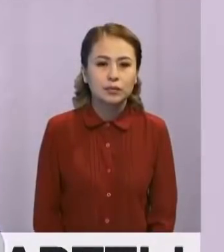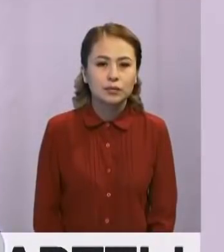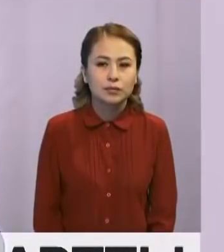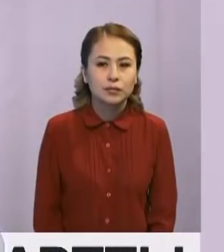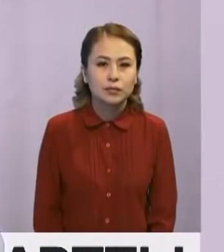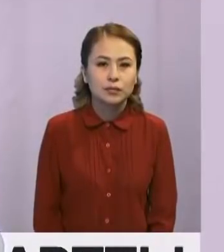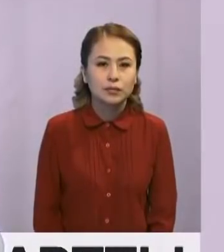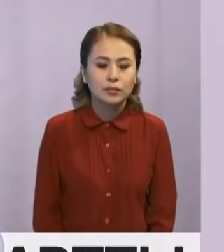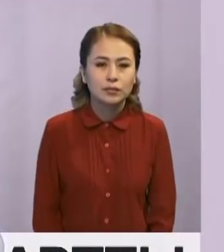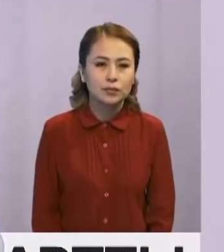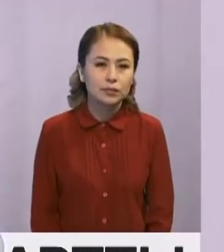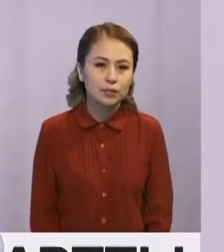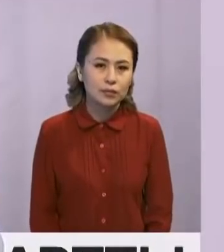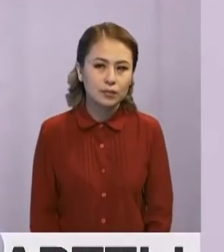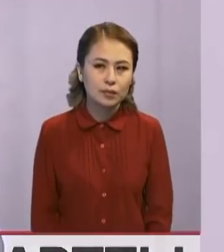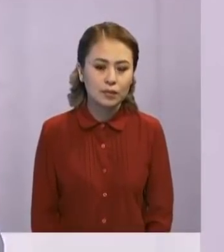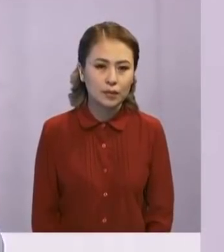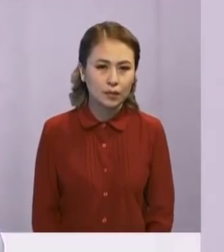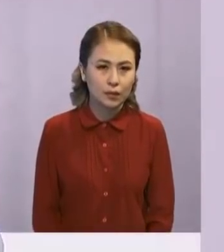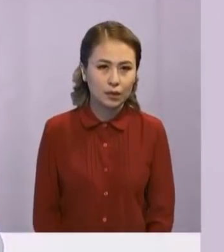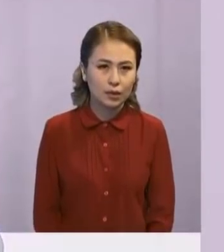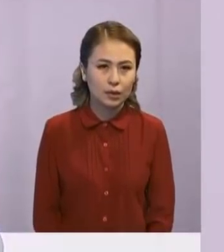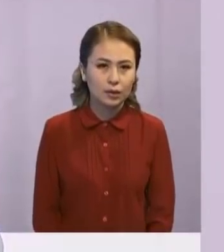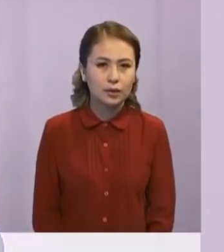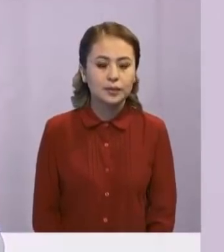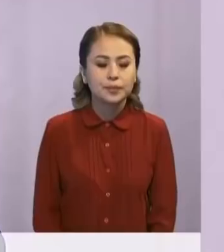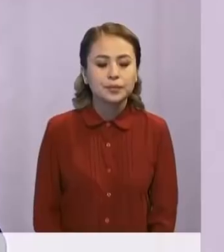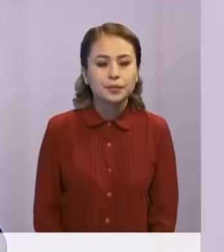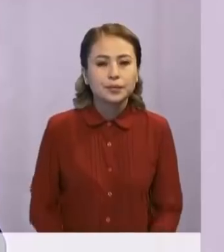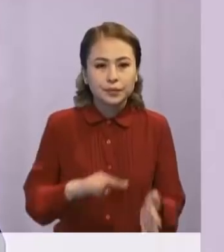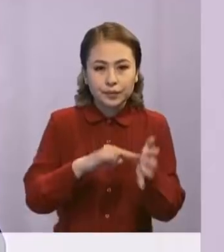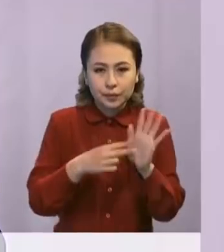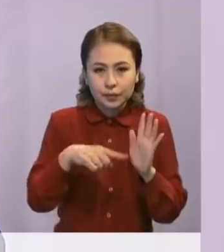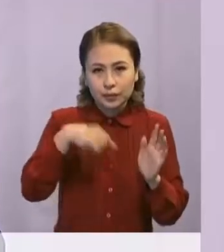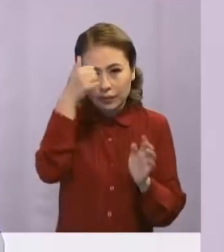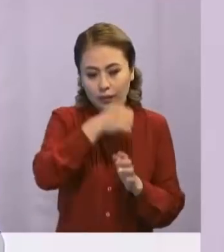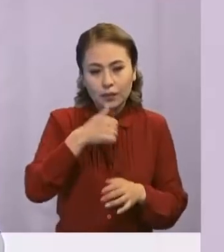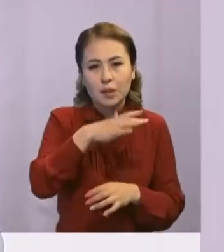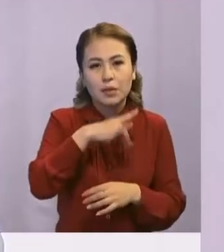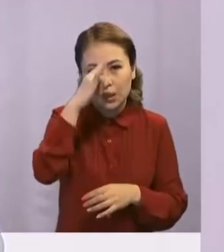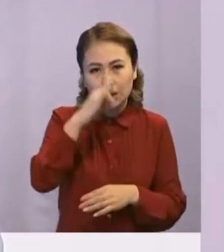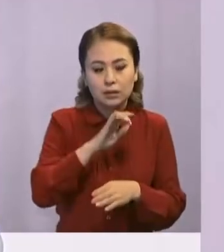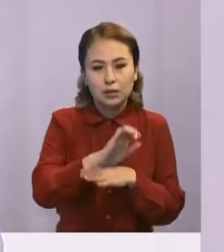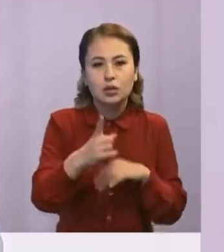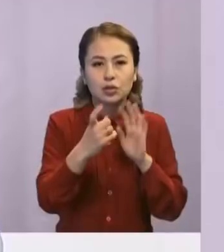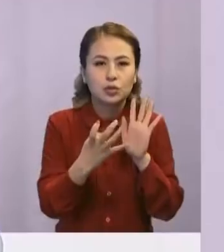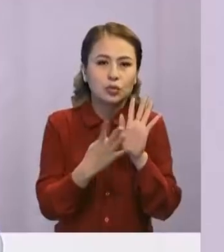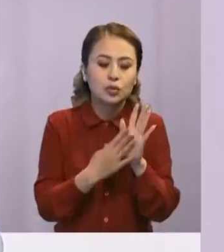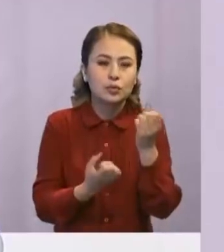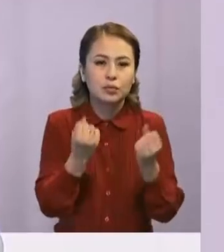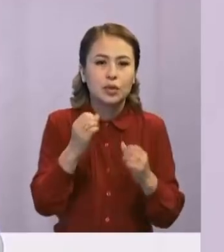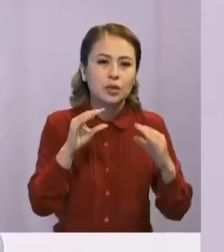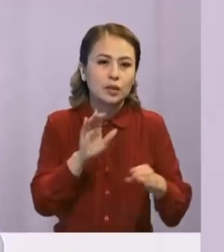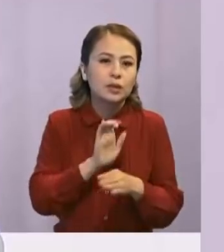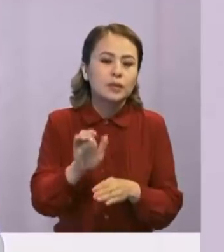Планы производителей на текущий год составляют. Биыл қазақстандық кәсіпорындар 109 мың жеңіл автокөлік